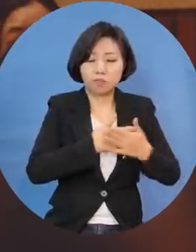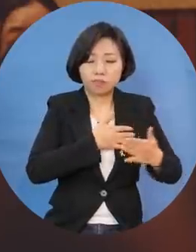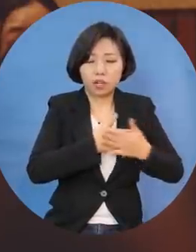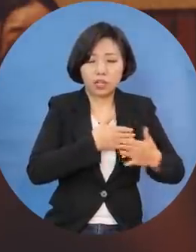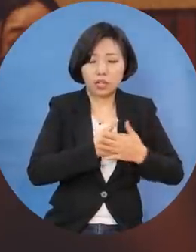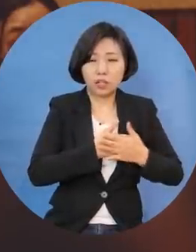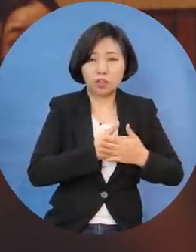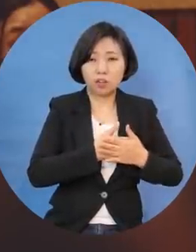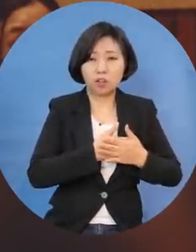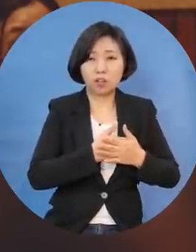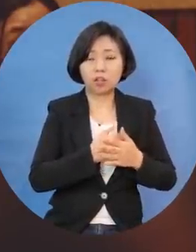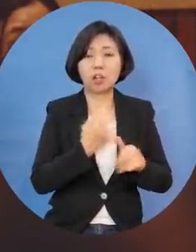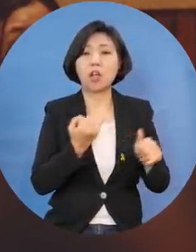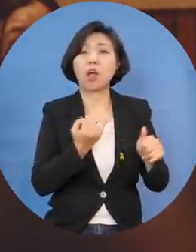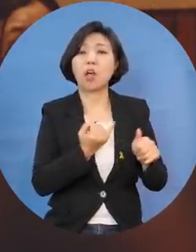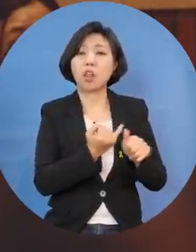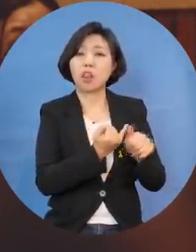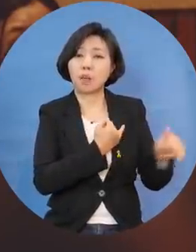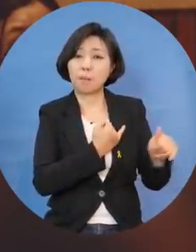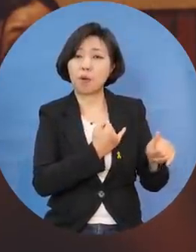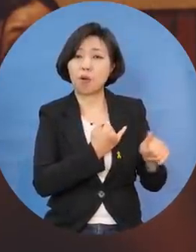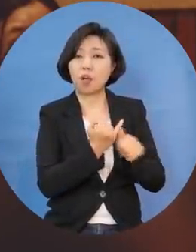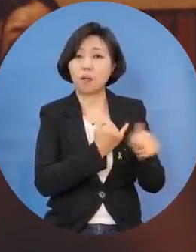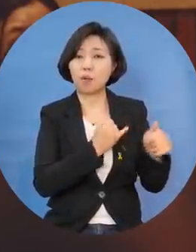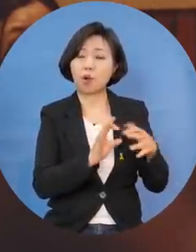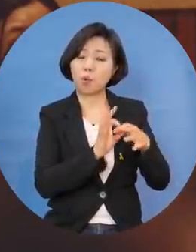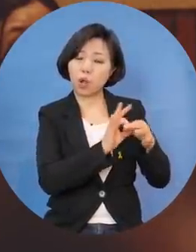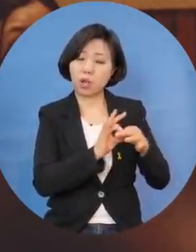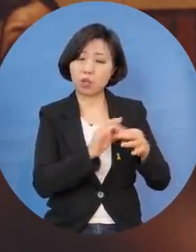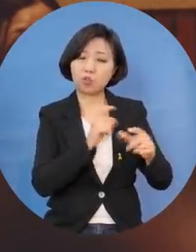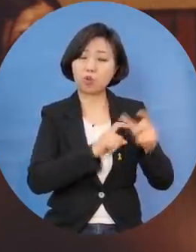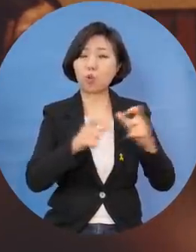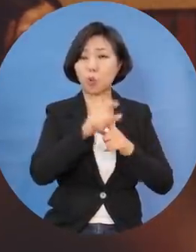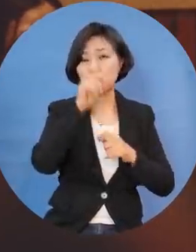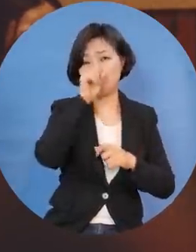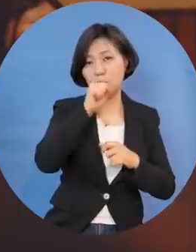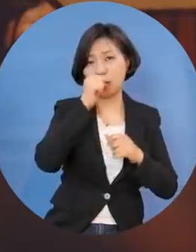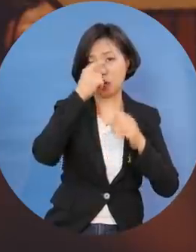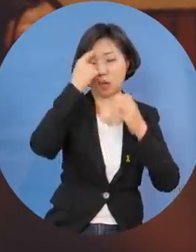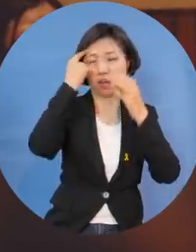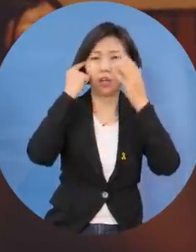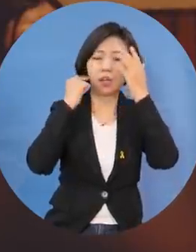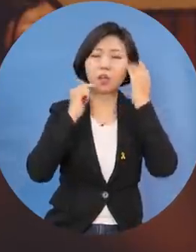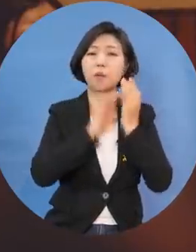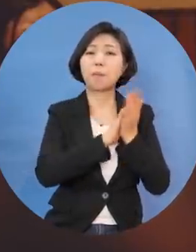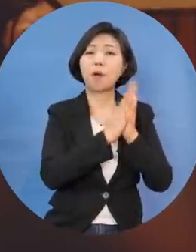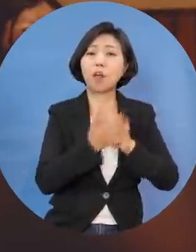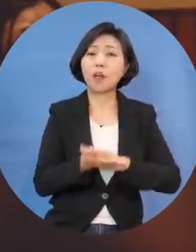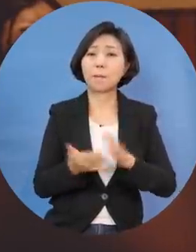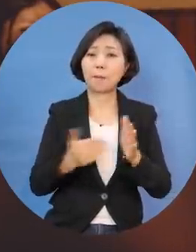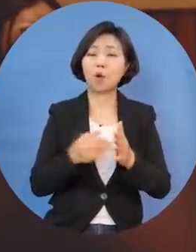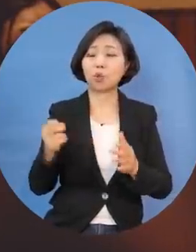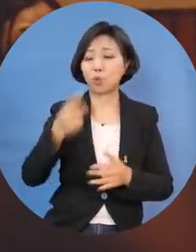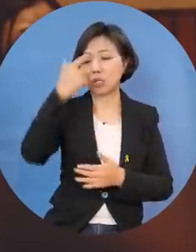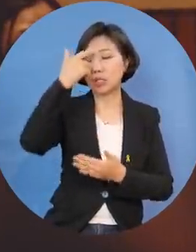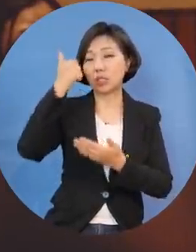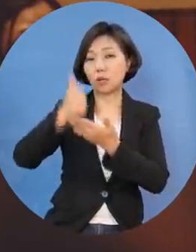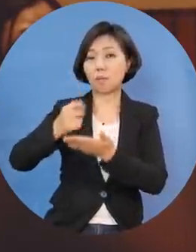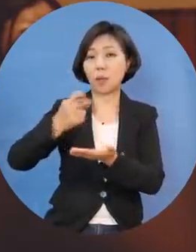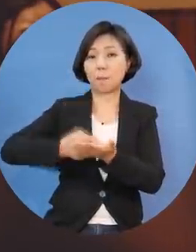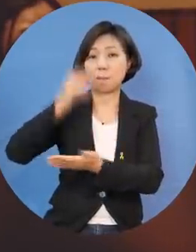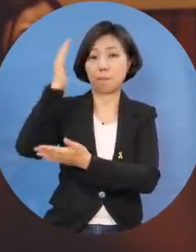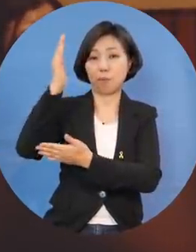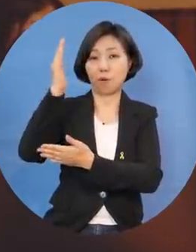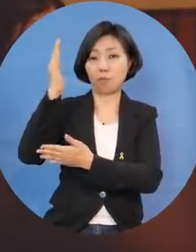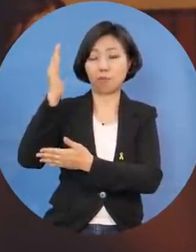모르게 불안정했던 저희 둘의 관계도 안정을 찾게 되었고, 관계도 더 좋아졌습니다. 그리고 스님의